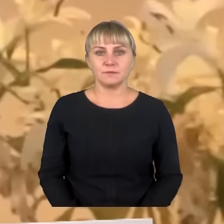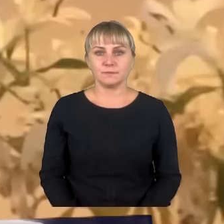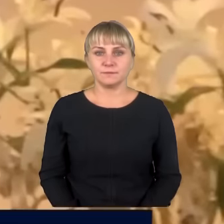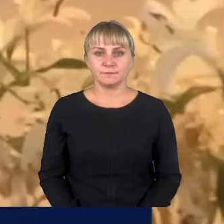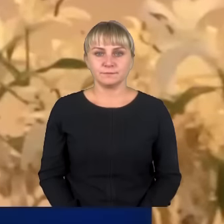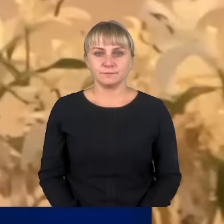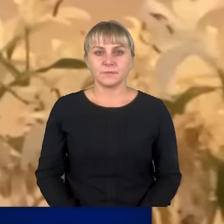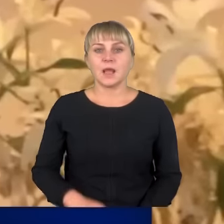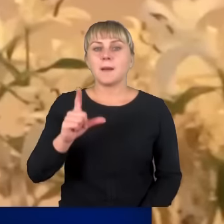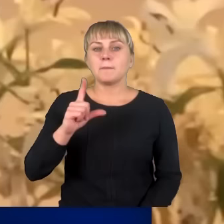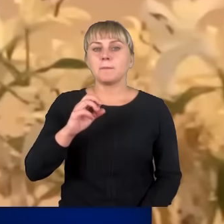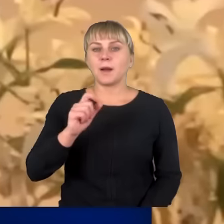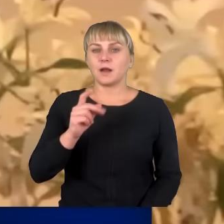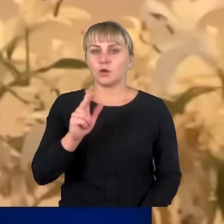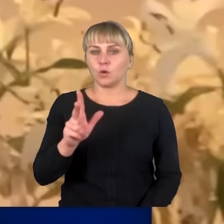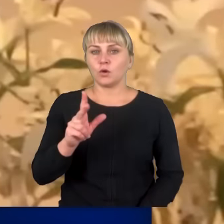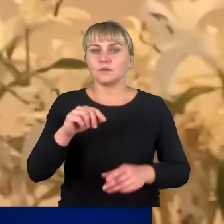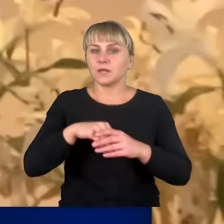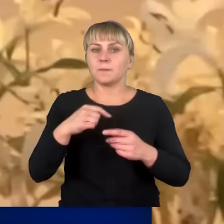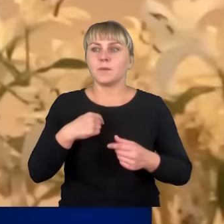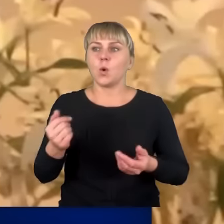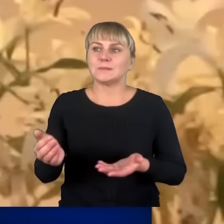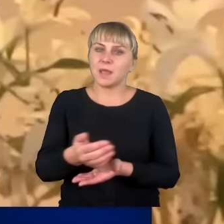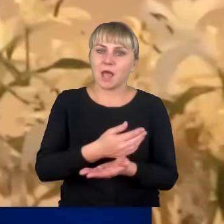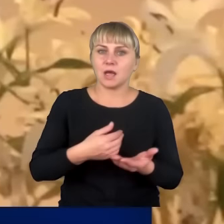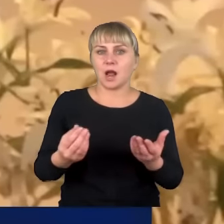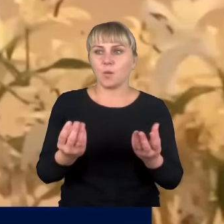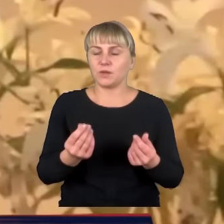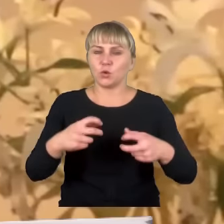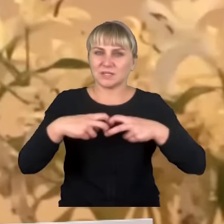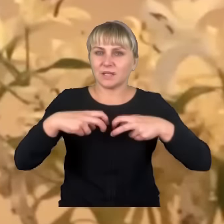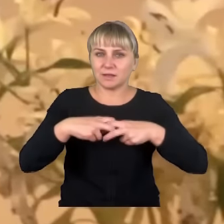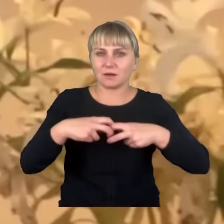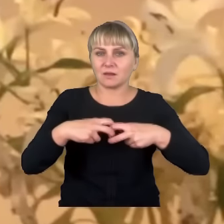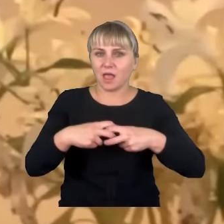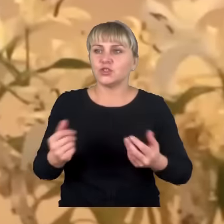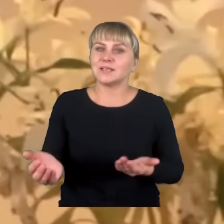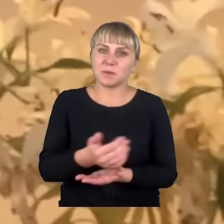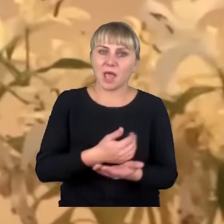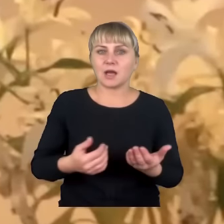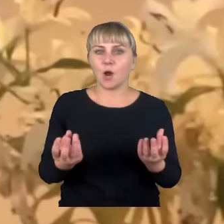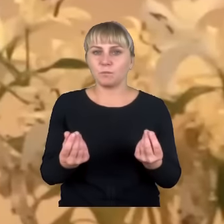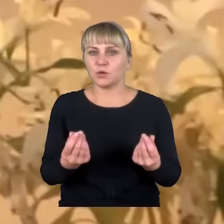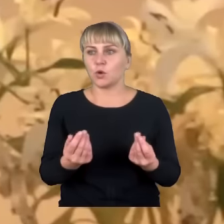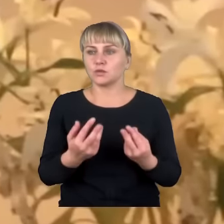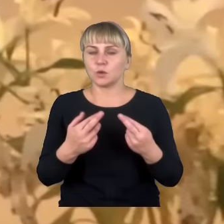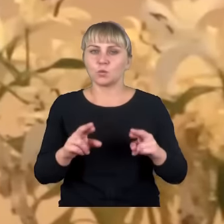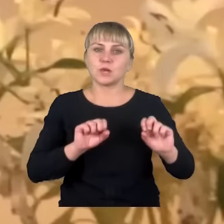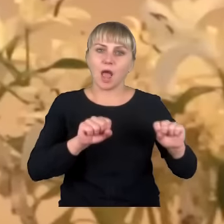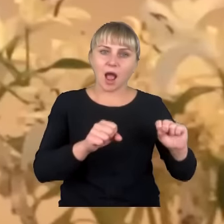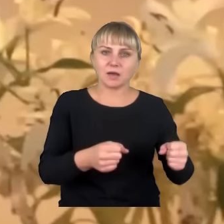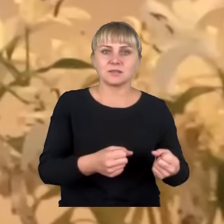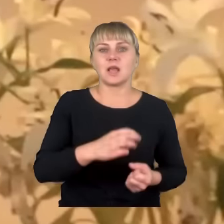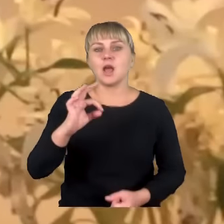Janusz Palikot prowadził liczne zbiórki w internecie, zbierał pieniądze na akcje, na tokeny,